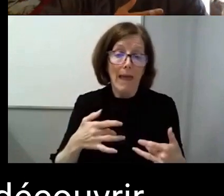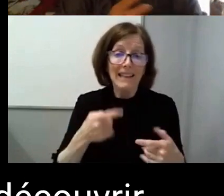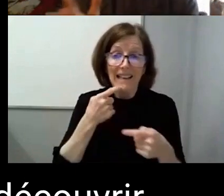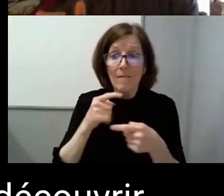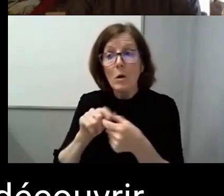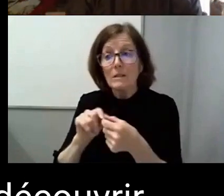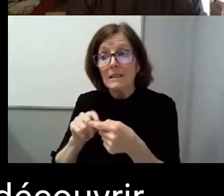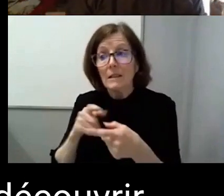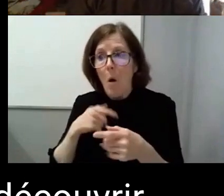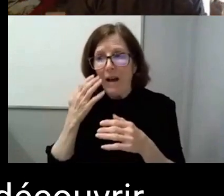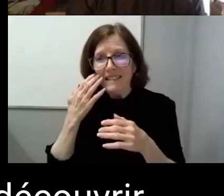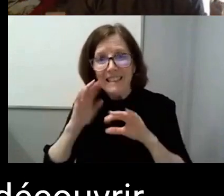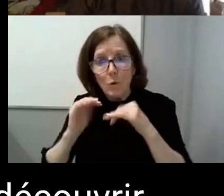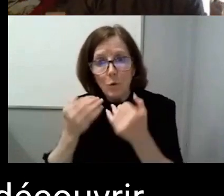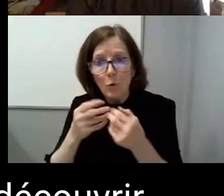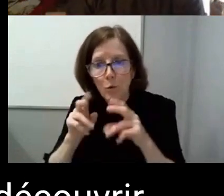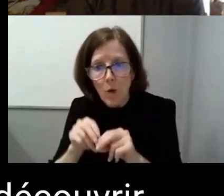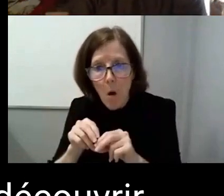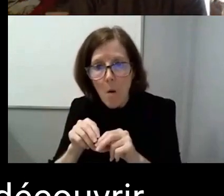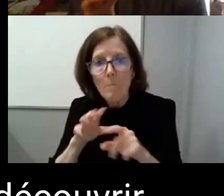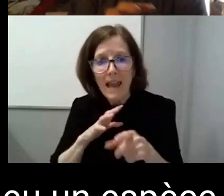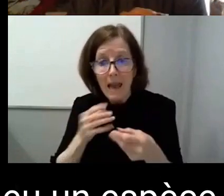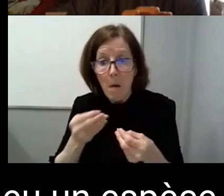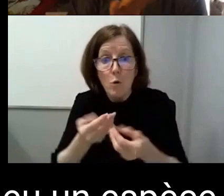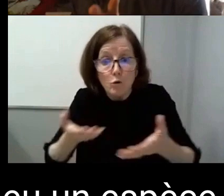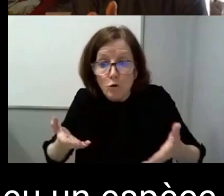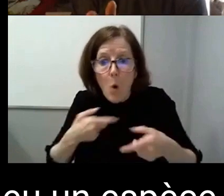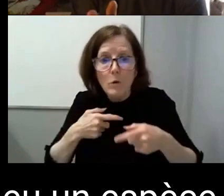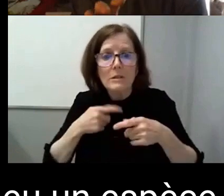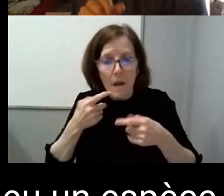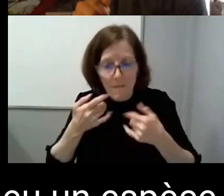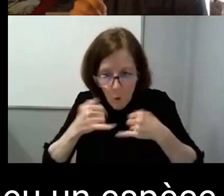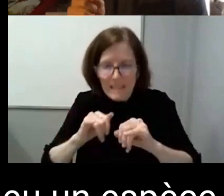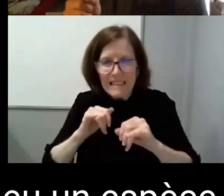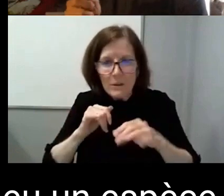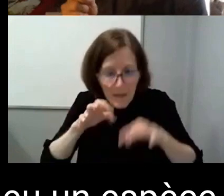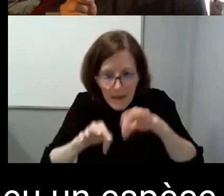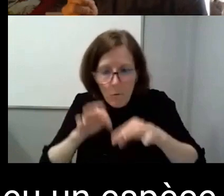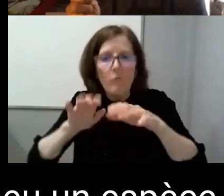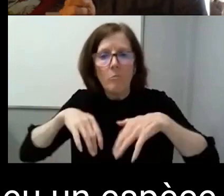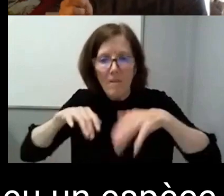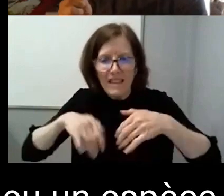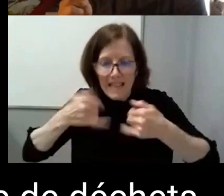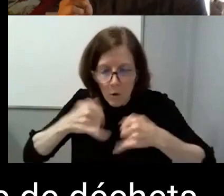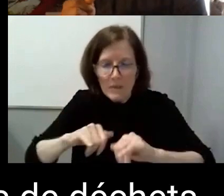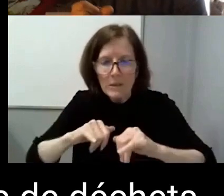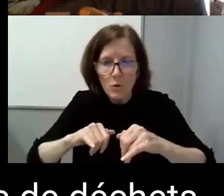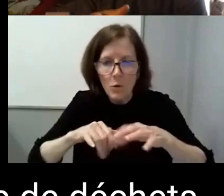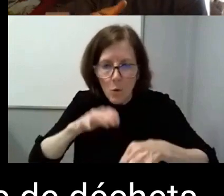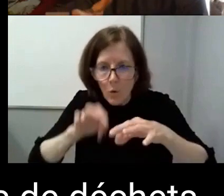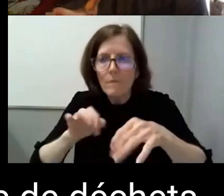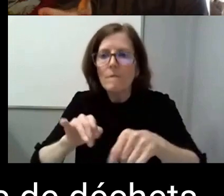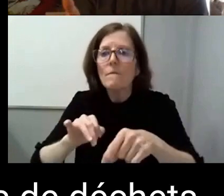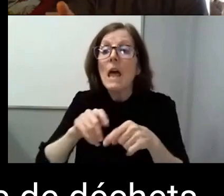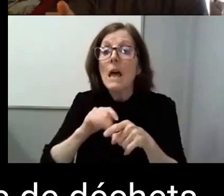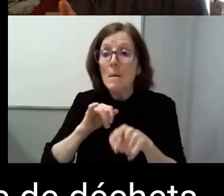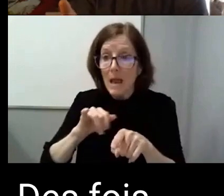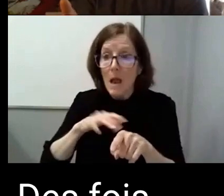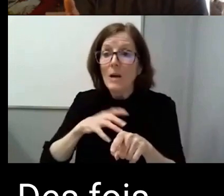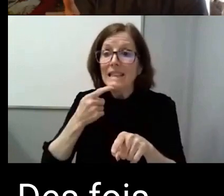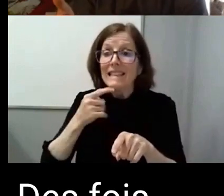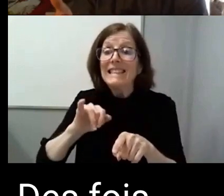fond, il reste un grand univers à découvrir. Et qu'en partant de ces règles-là, c'est un peu pour un espèce de stimuli de dire, bien, s'il y a d'autres